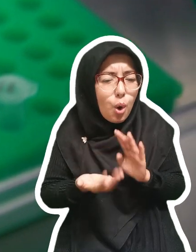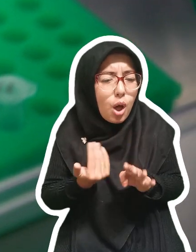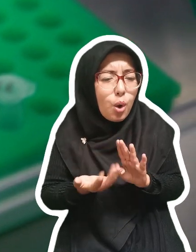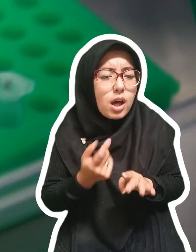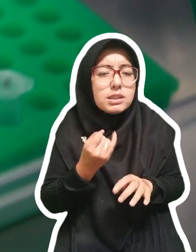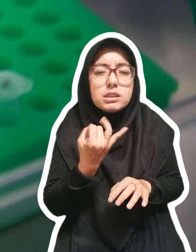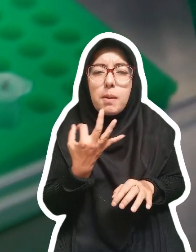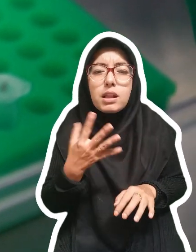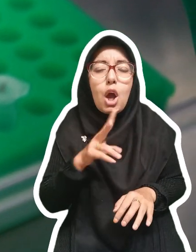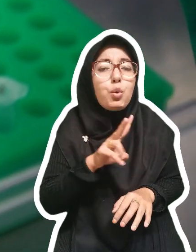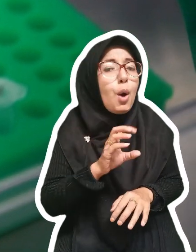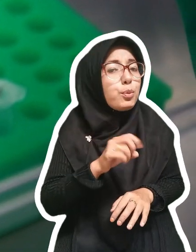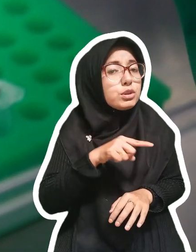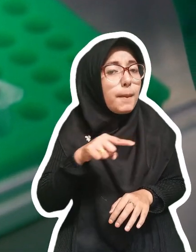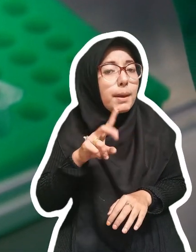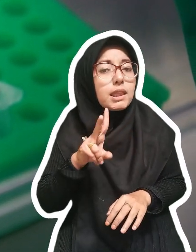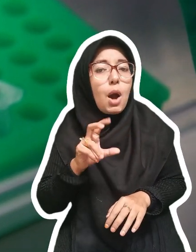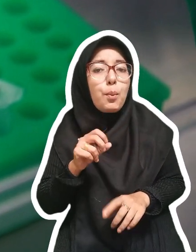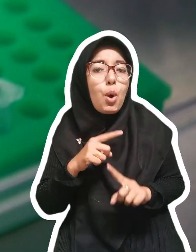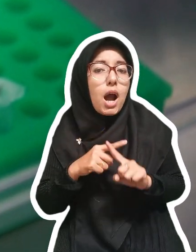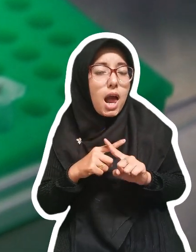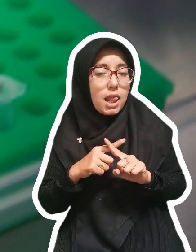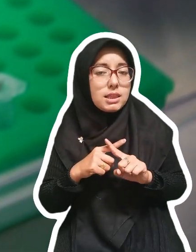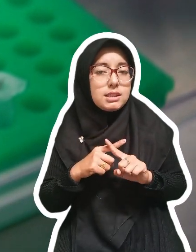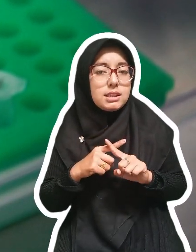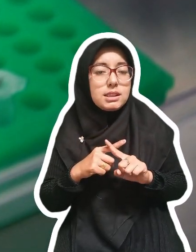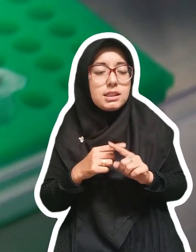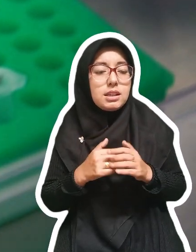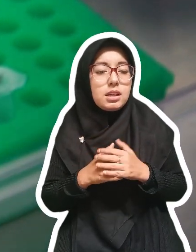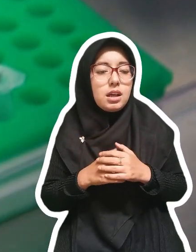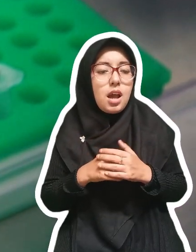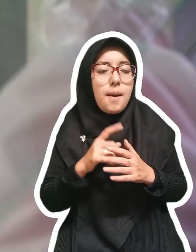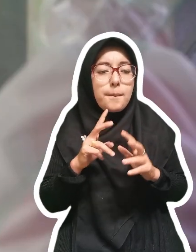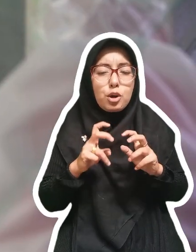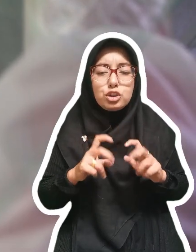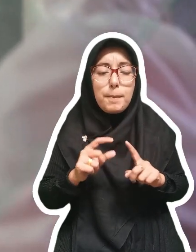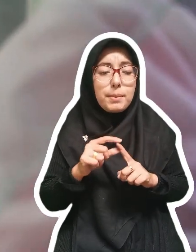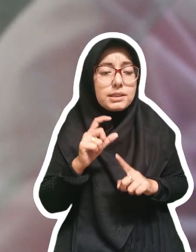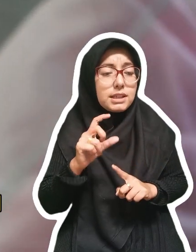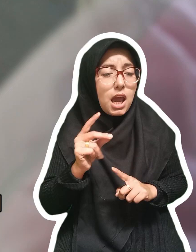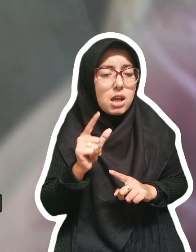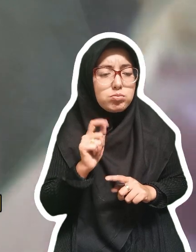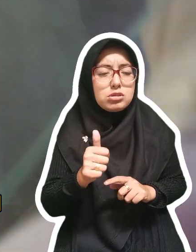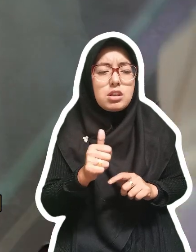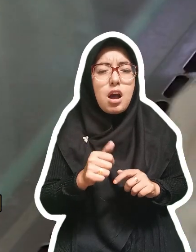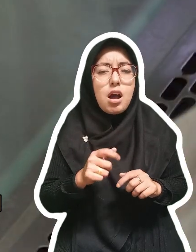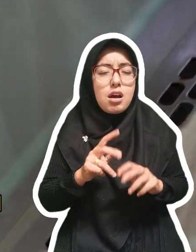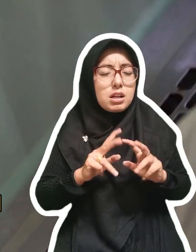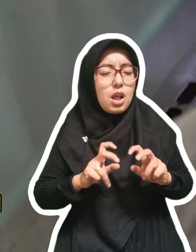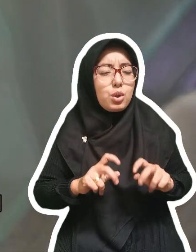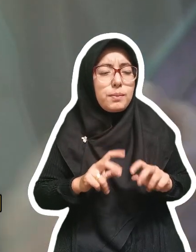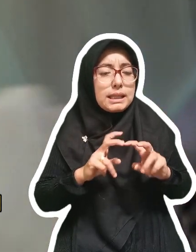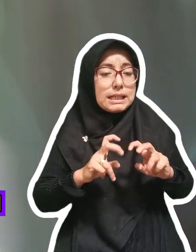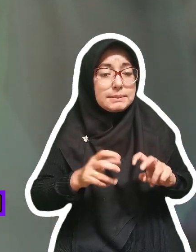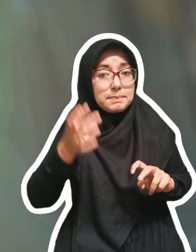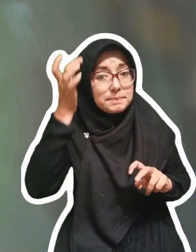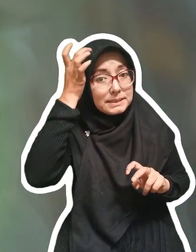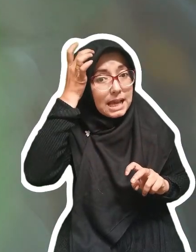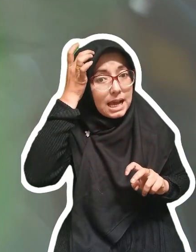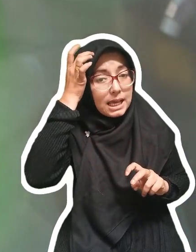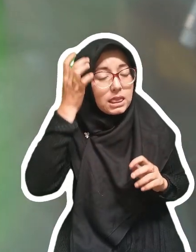sebanyak 20-30 kali. Pengujian PCR dapat dilakukan untuk mendeteksi berbagai penyakit